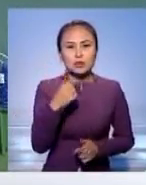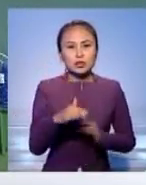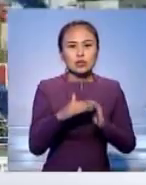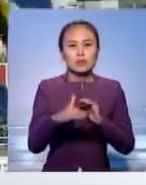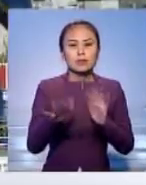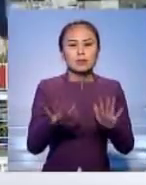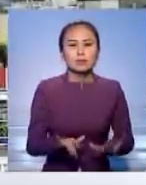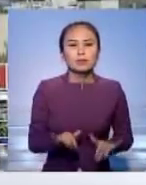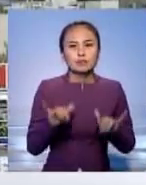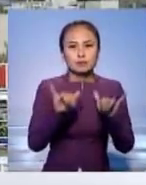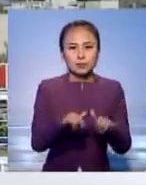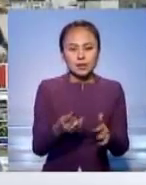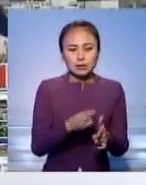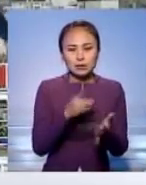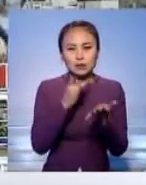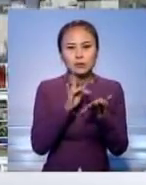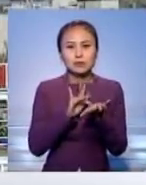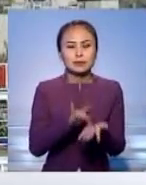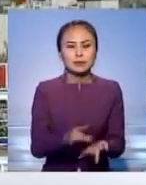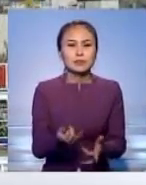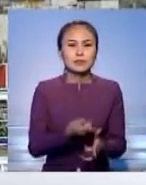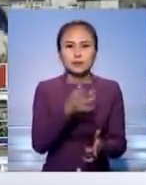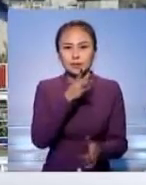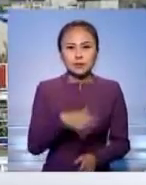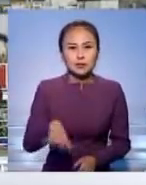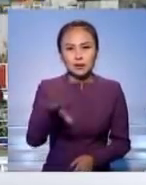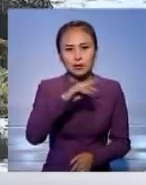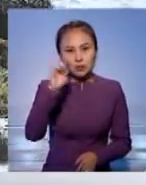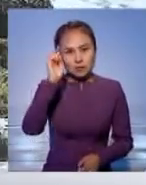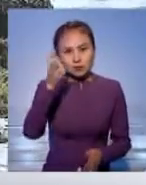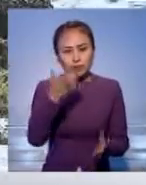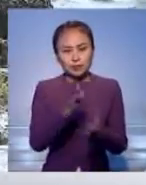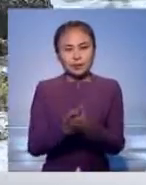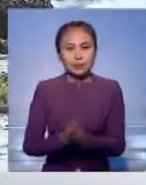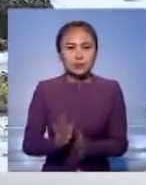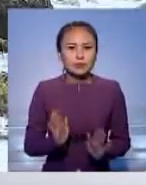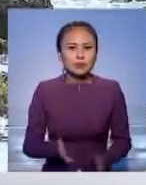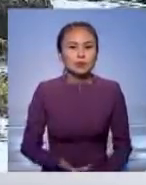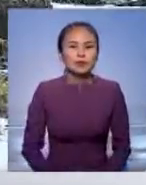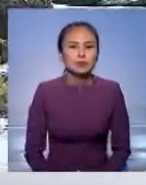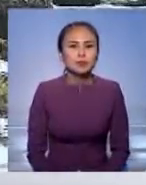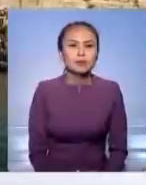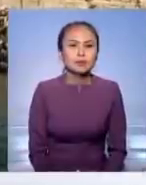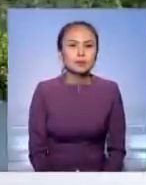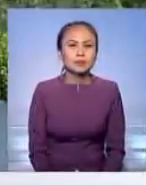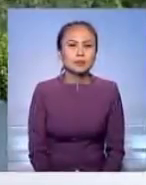Ресей жеріне барып, бір сапар шеңберінде бірнеше елдің мәдениетімен танысады.